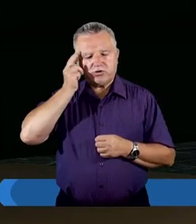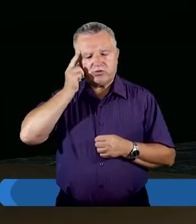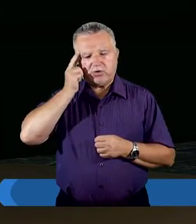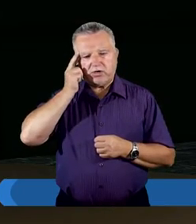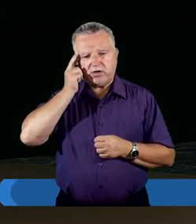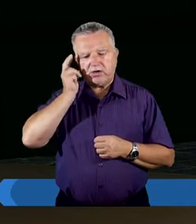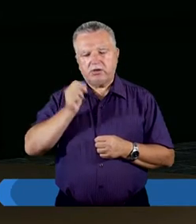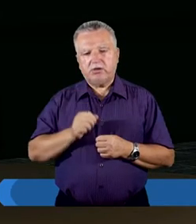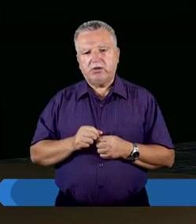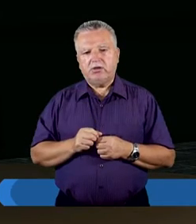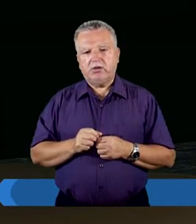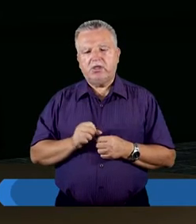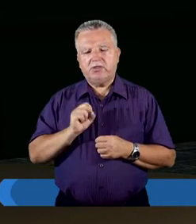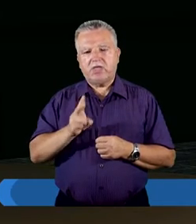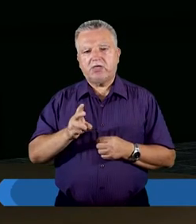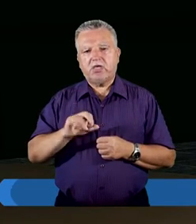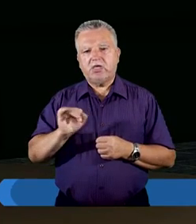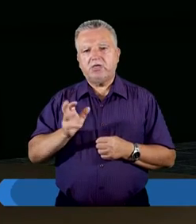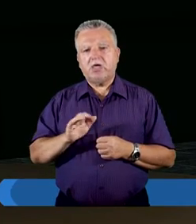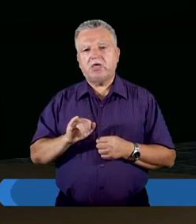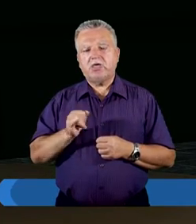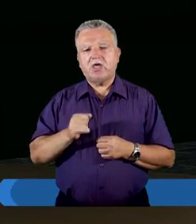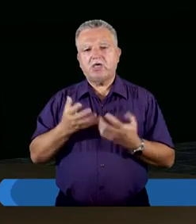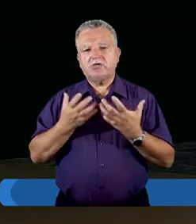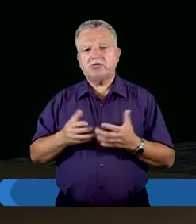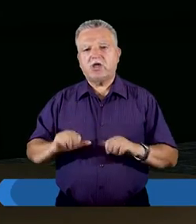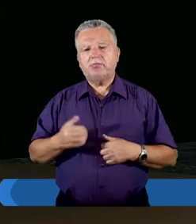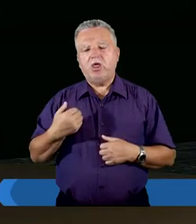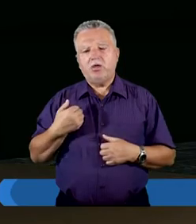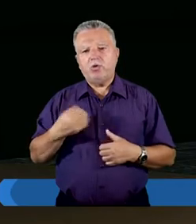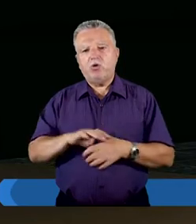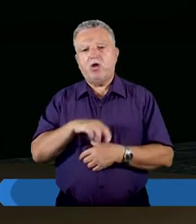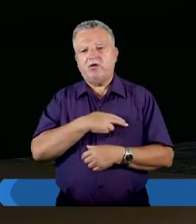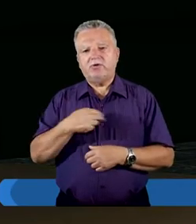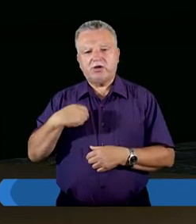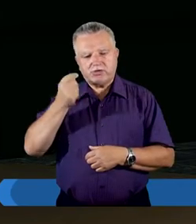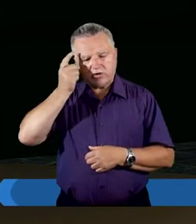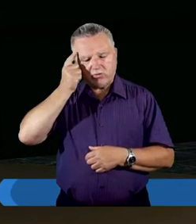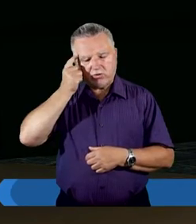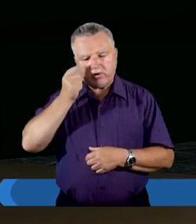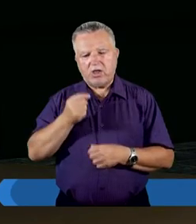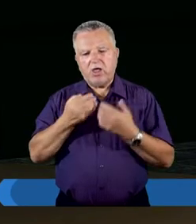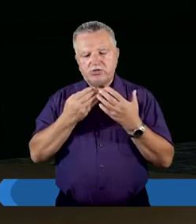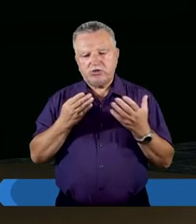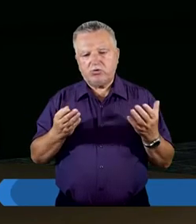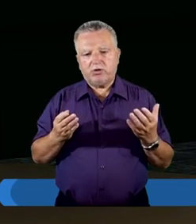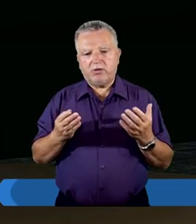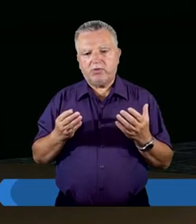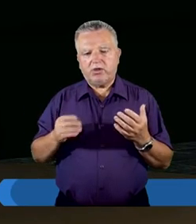zrozumienie, takie jak chciałbyś, aby było w naszych myślach. Dziękujemy Ci,